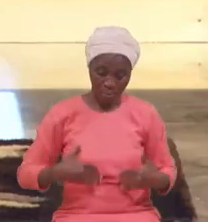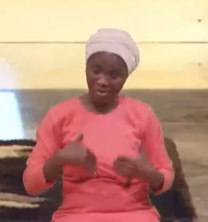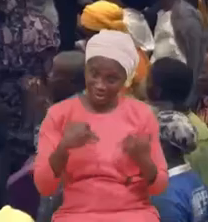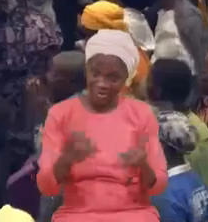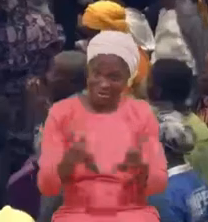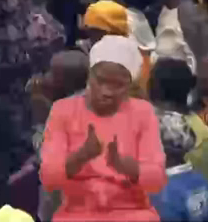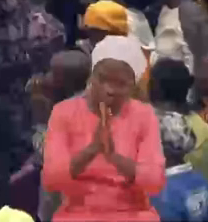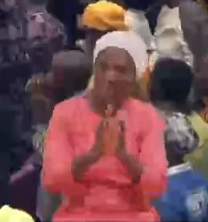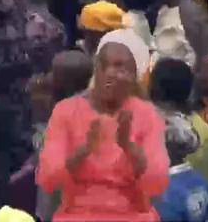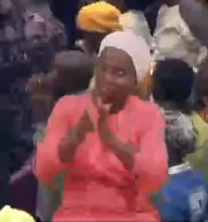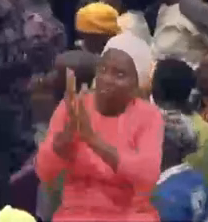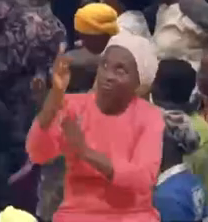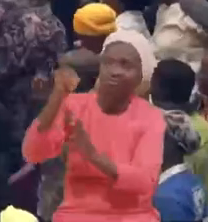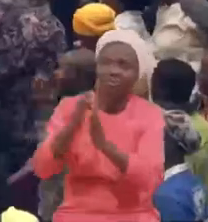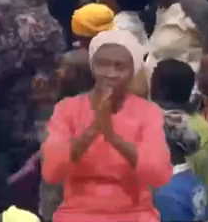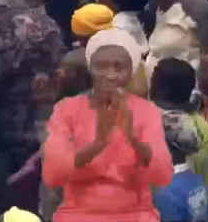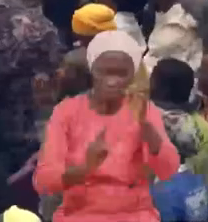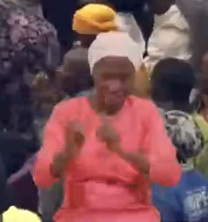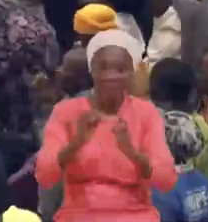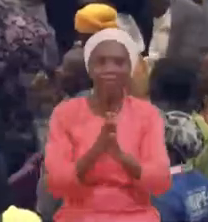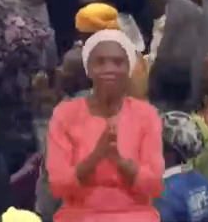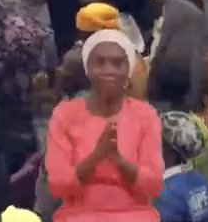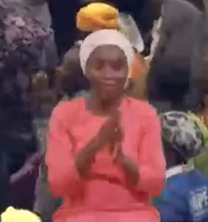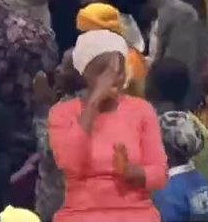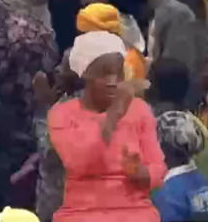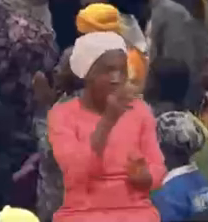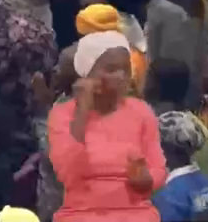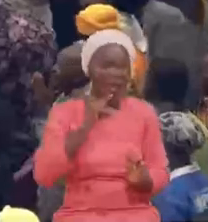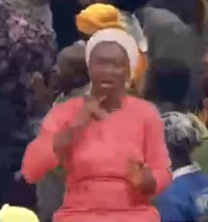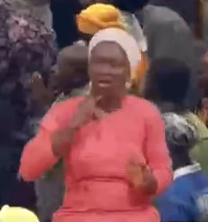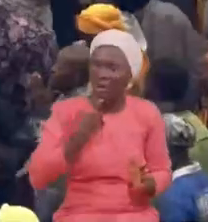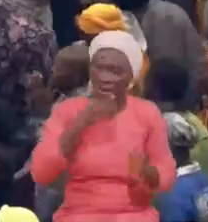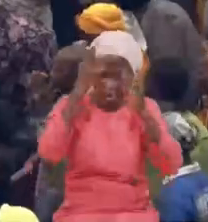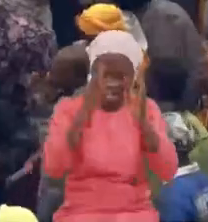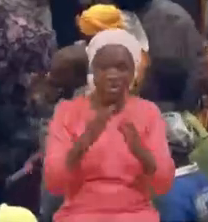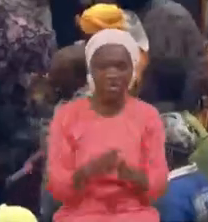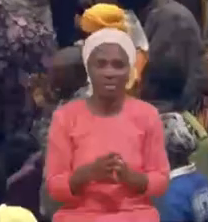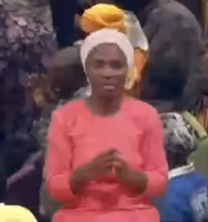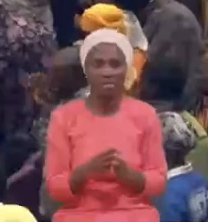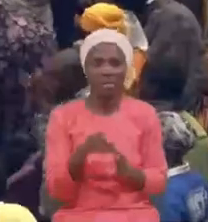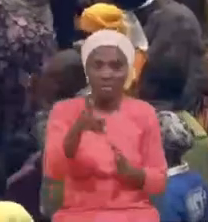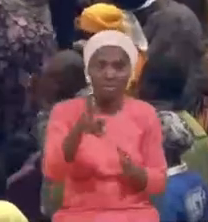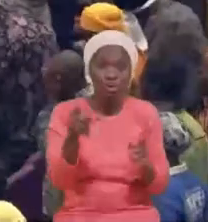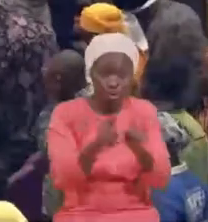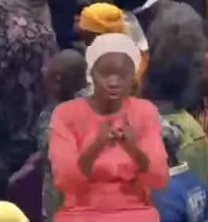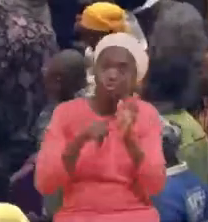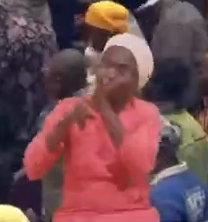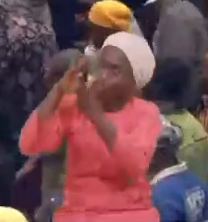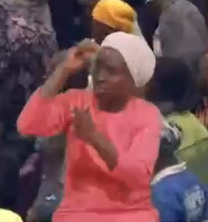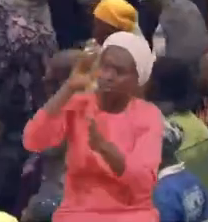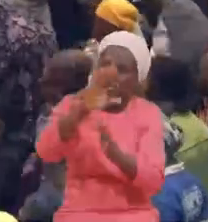corps. Demandez au Seigneur. L'homme était désespéré. Devait